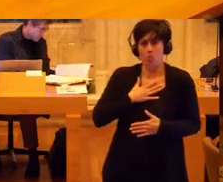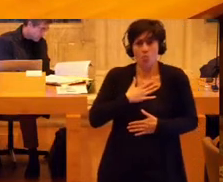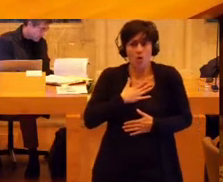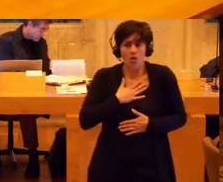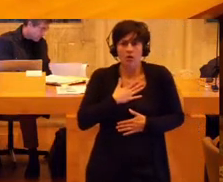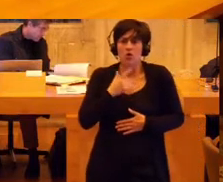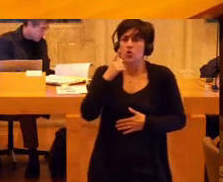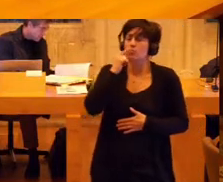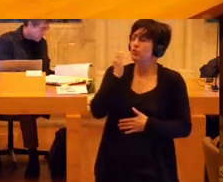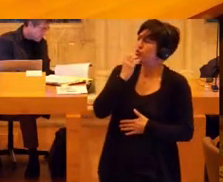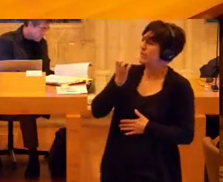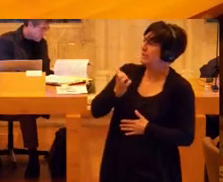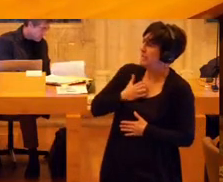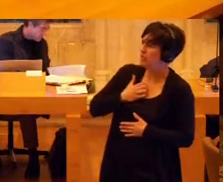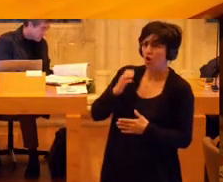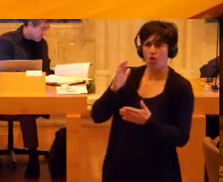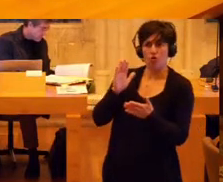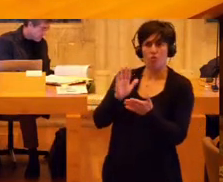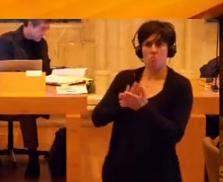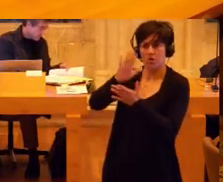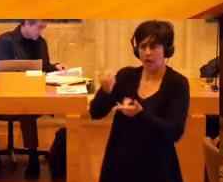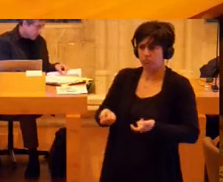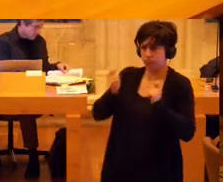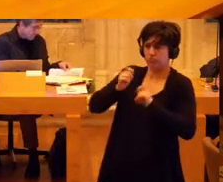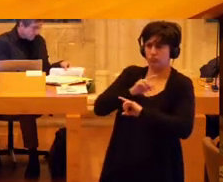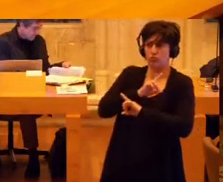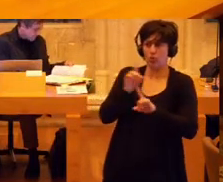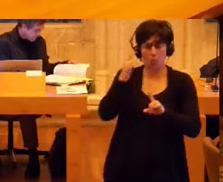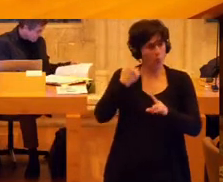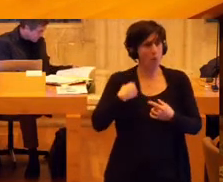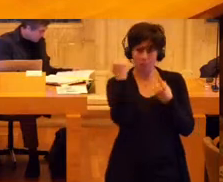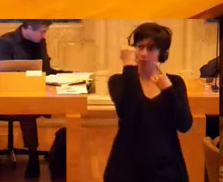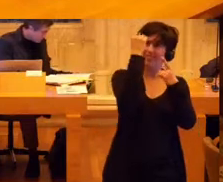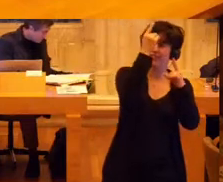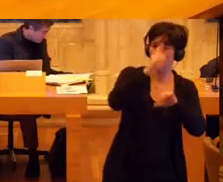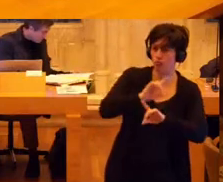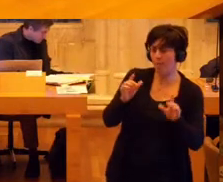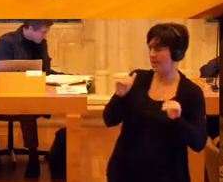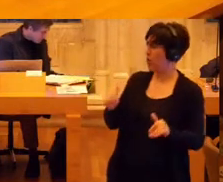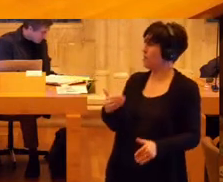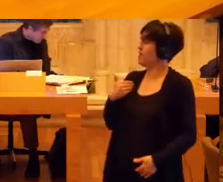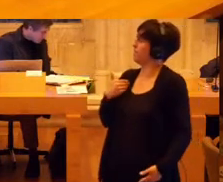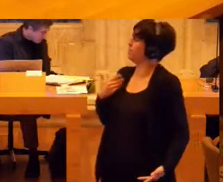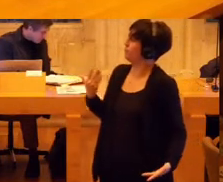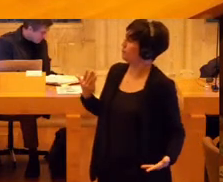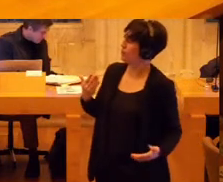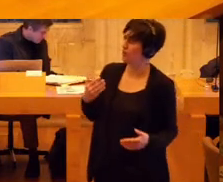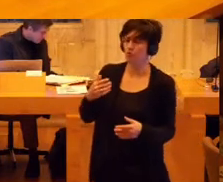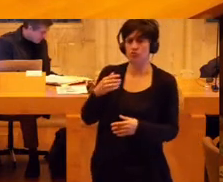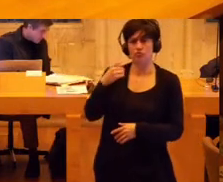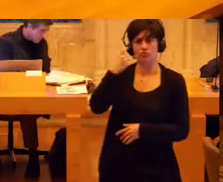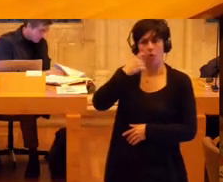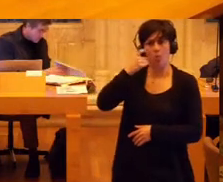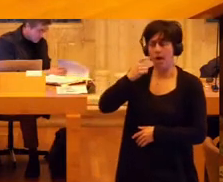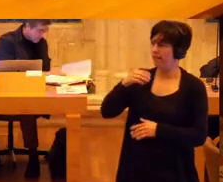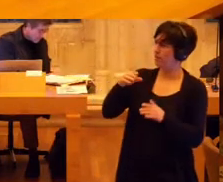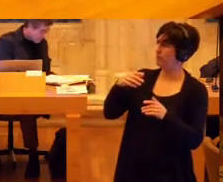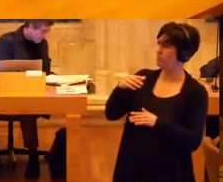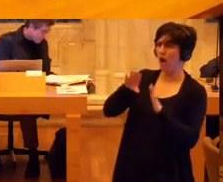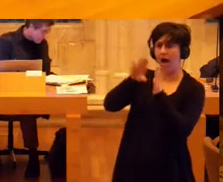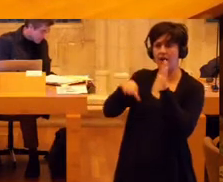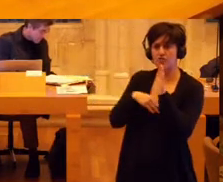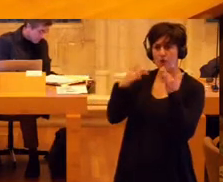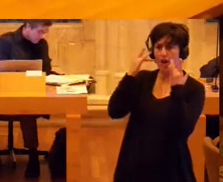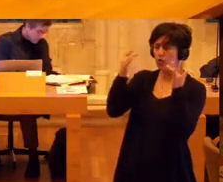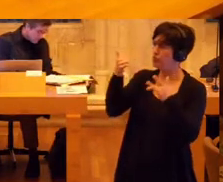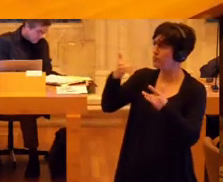par M. Nicole pour défendre ses prérogatives, mais je suis étonné quand même que l'adjoint à la culture ne dise pas un mot